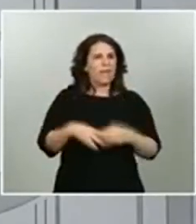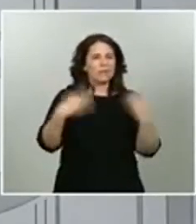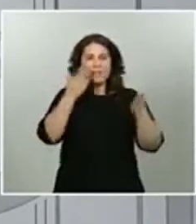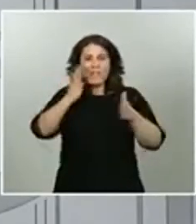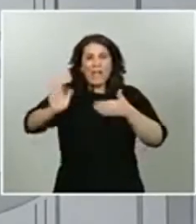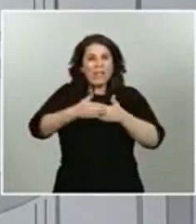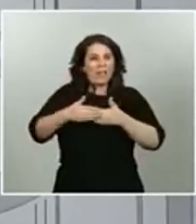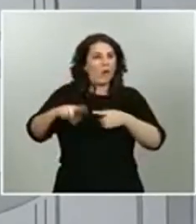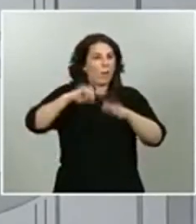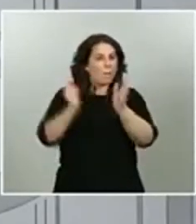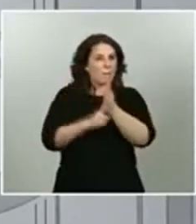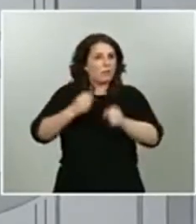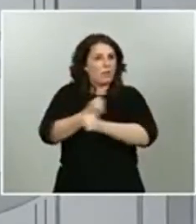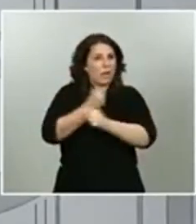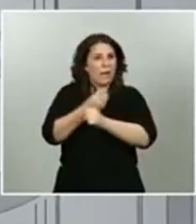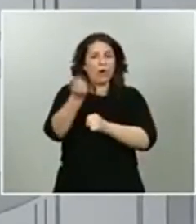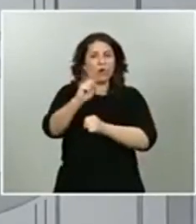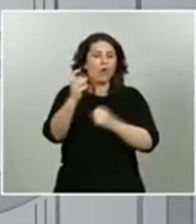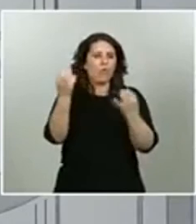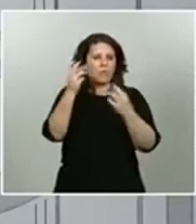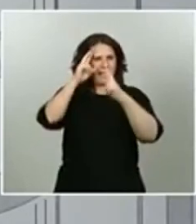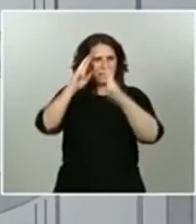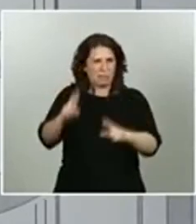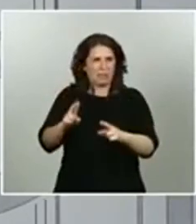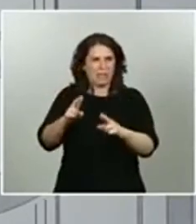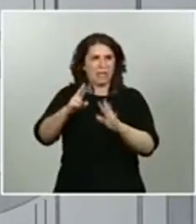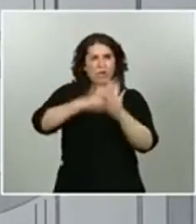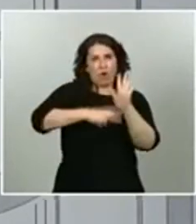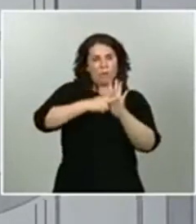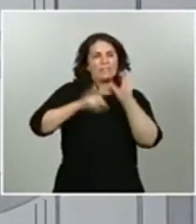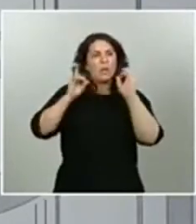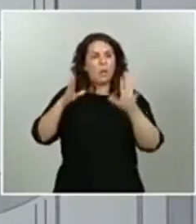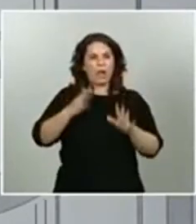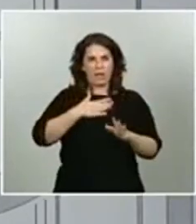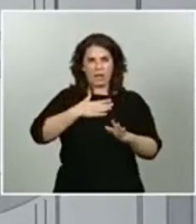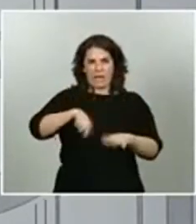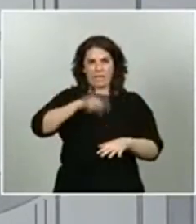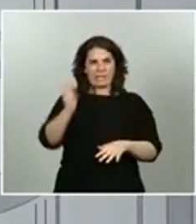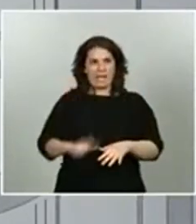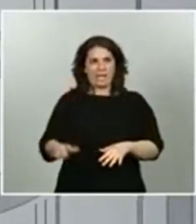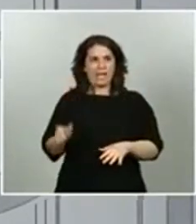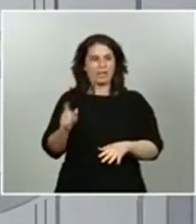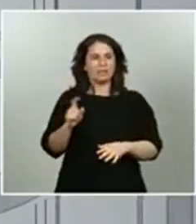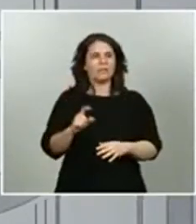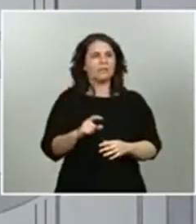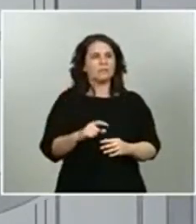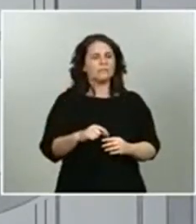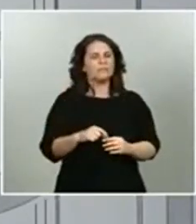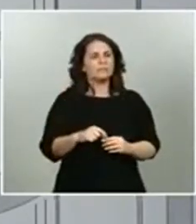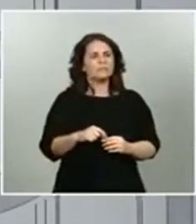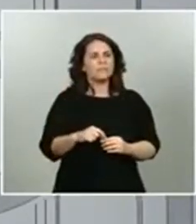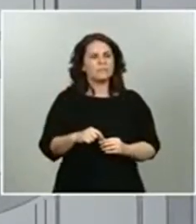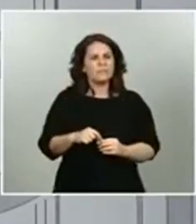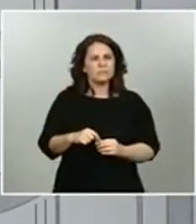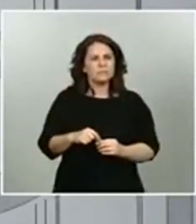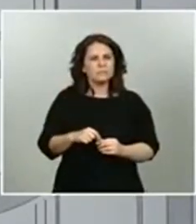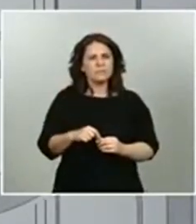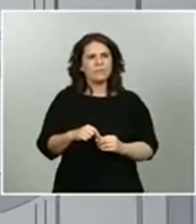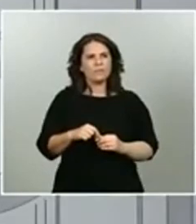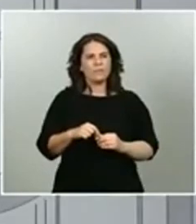di precauzione che tutta la popolazione ormai conosce, e dobbiamo ovviamente continuare a monitorare